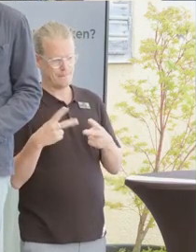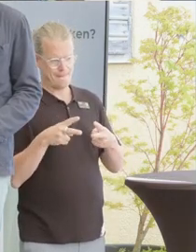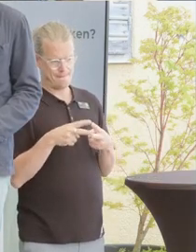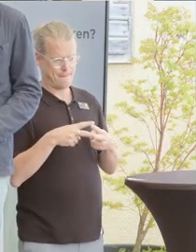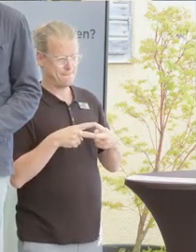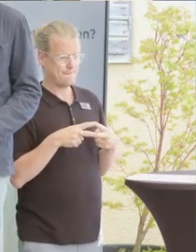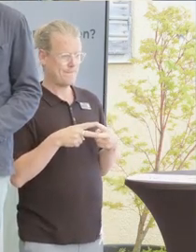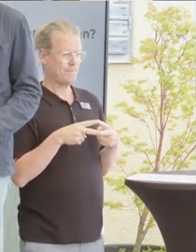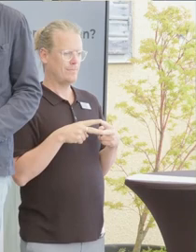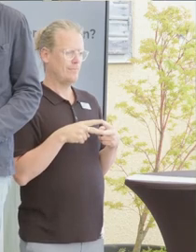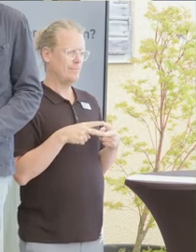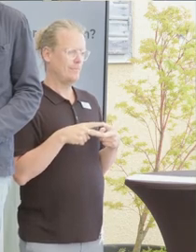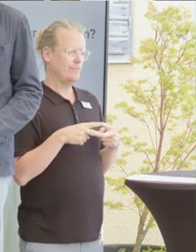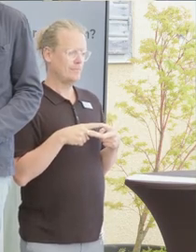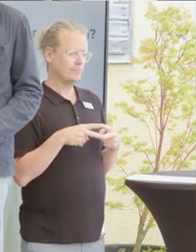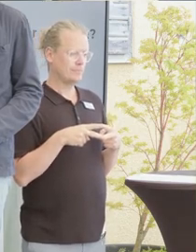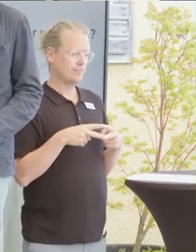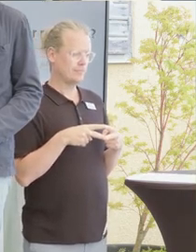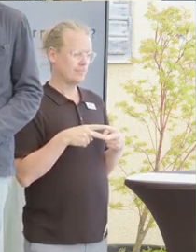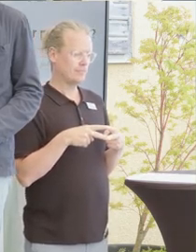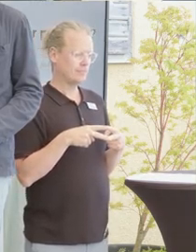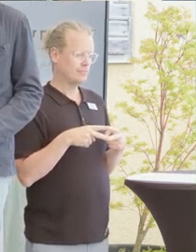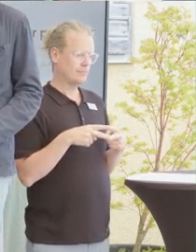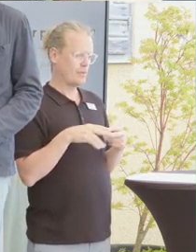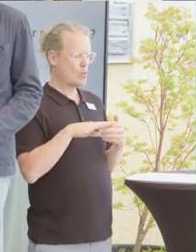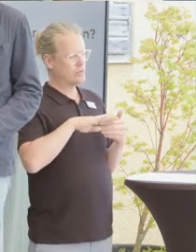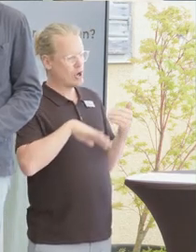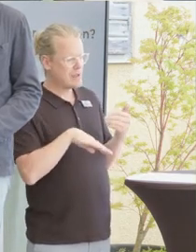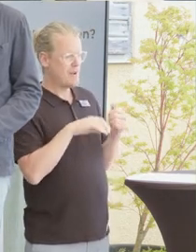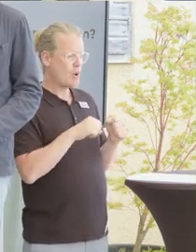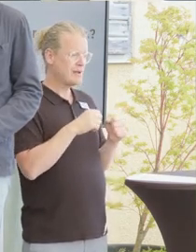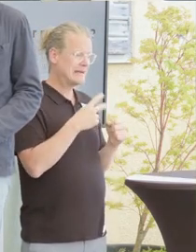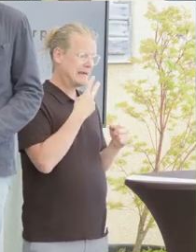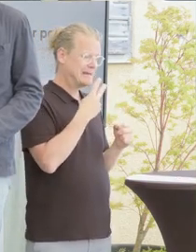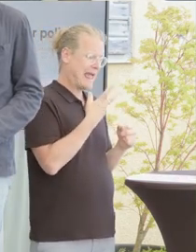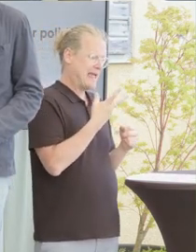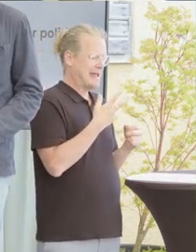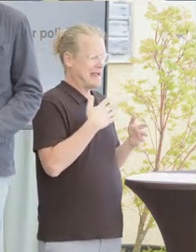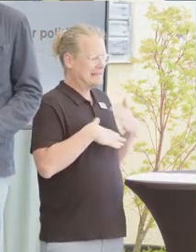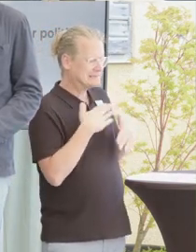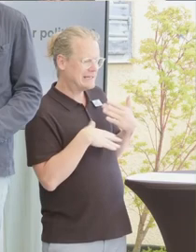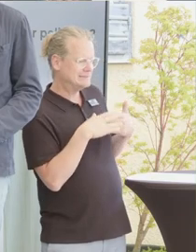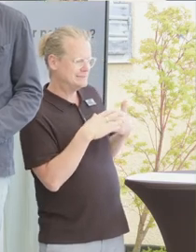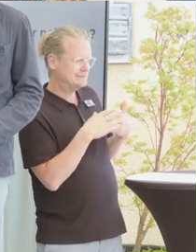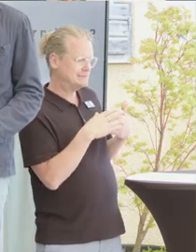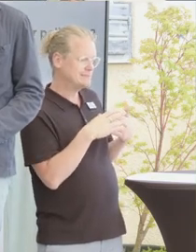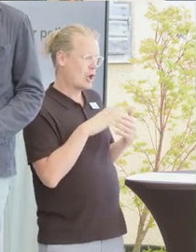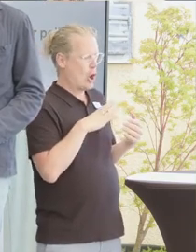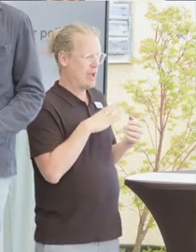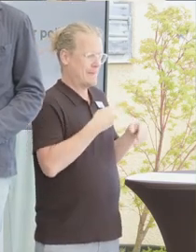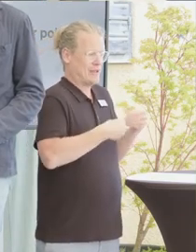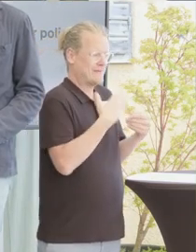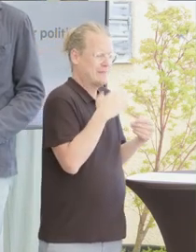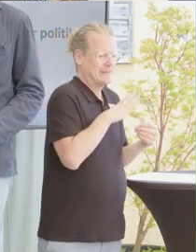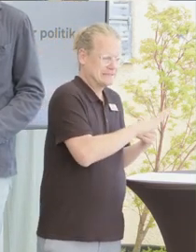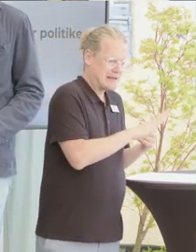undantag från upphovsrätten för att balansera andra intressen än upphovsrättsinnehavarnas sida. Och de här undantagen gör att om man har rätt att ha ett visst